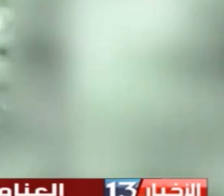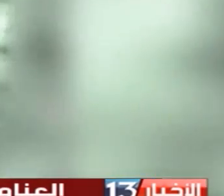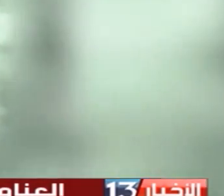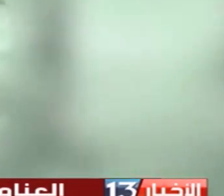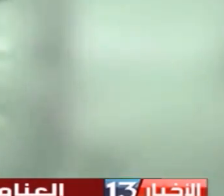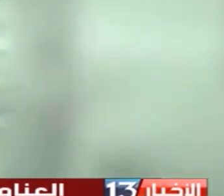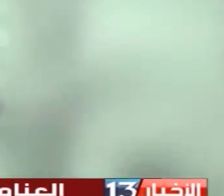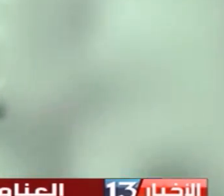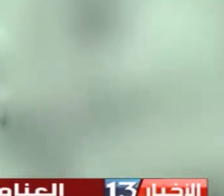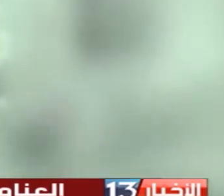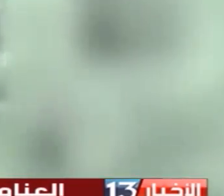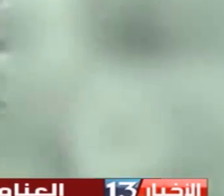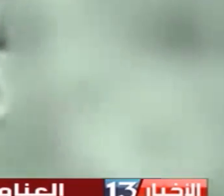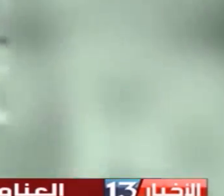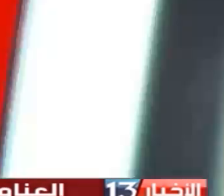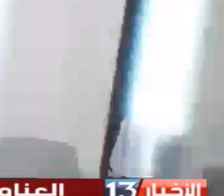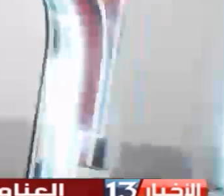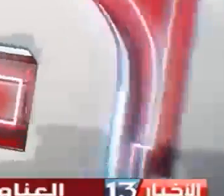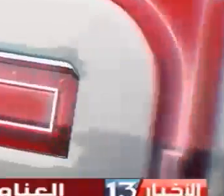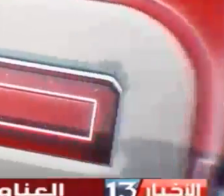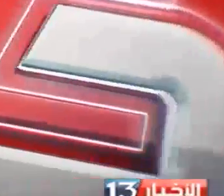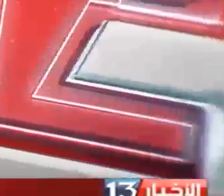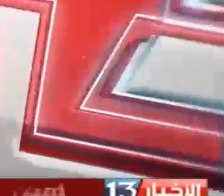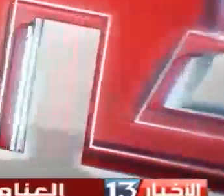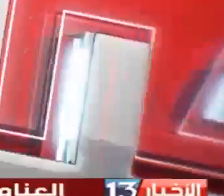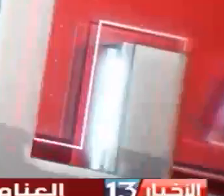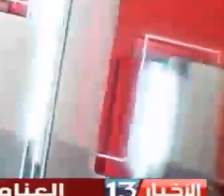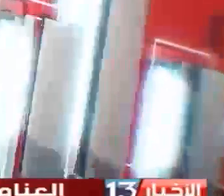في العدوان عليها.